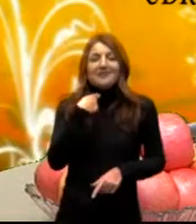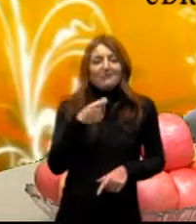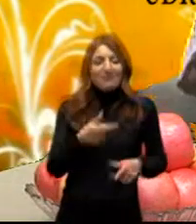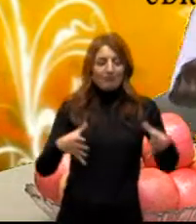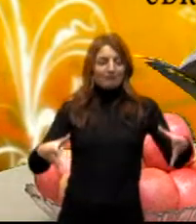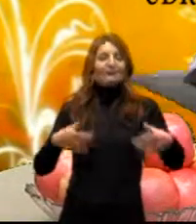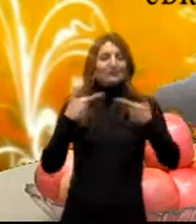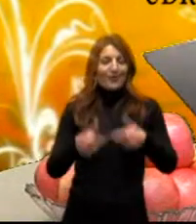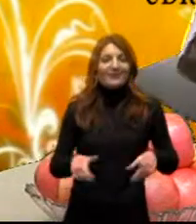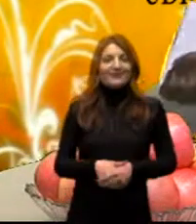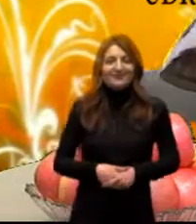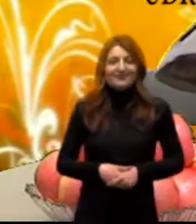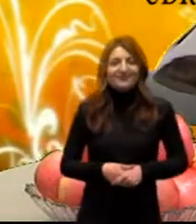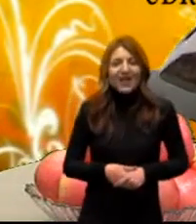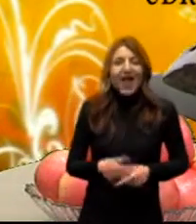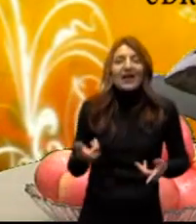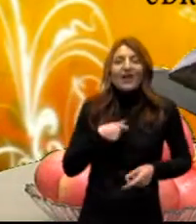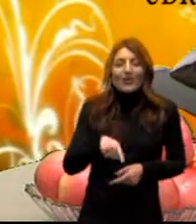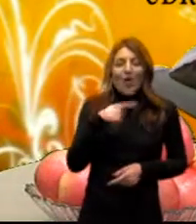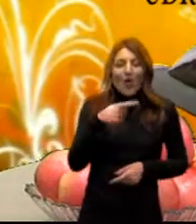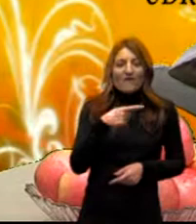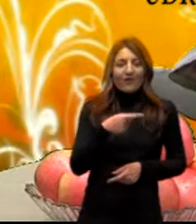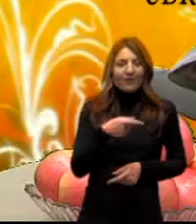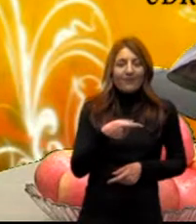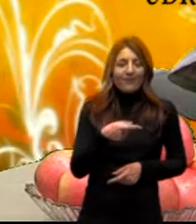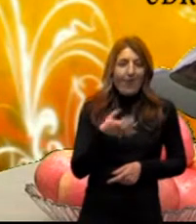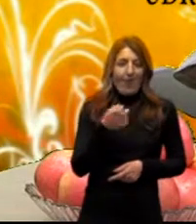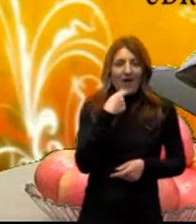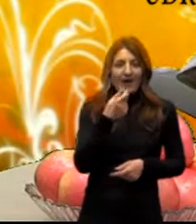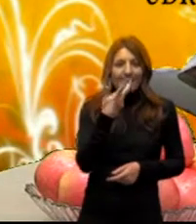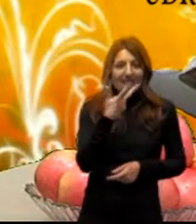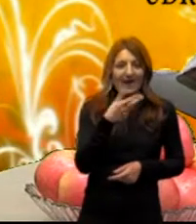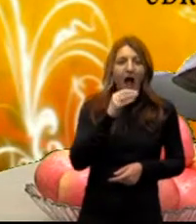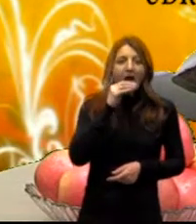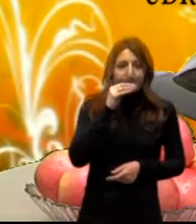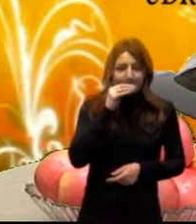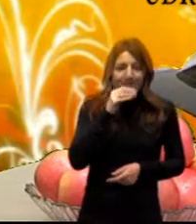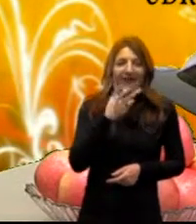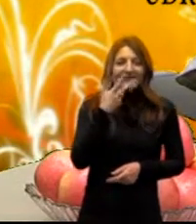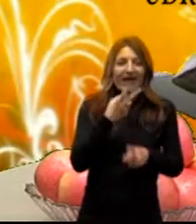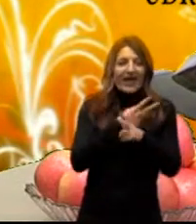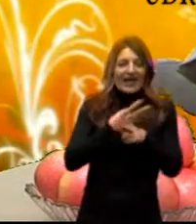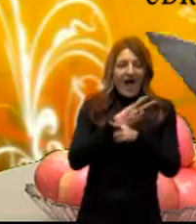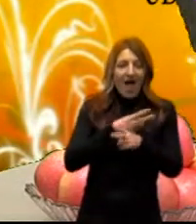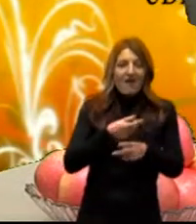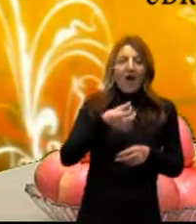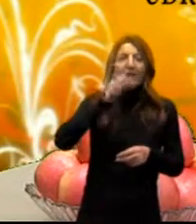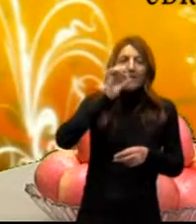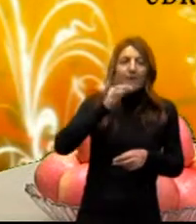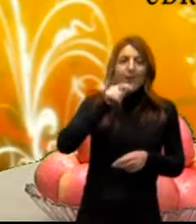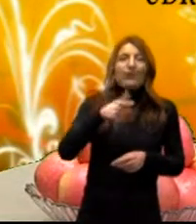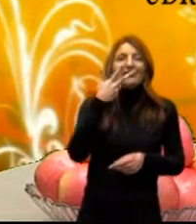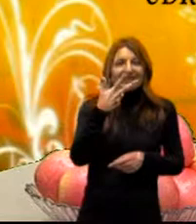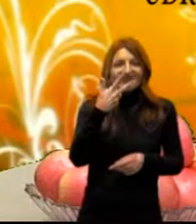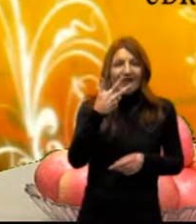mi radimo kad govorimo o prehrani svemu. Prva tri zalogaja, prva tri gutljaja kave, prvo nešto je ono što